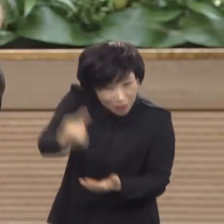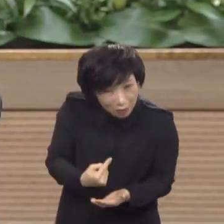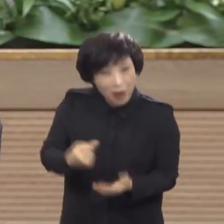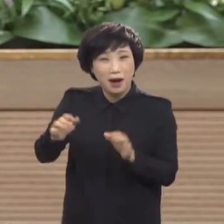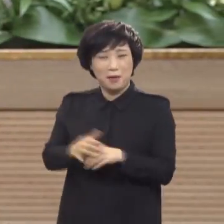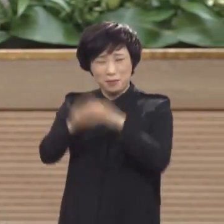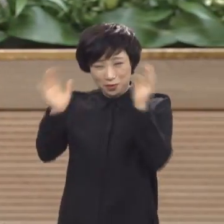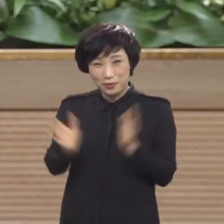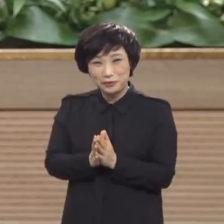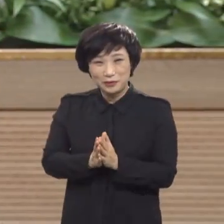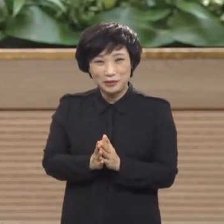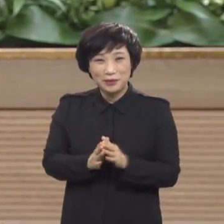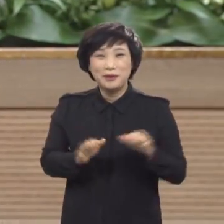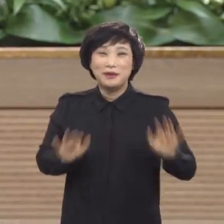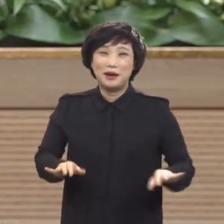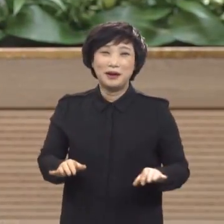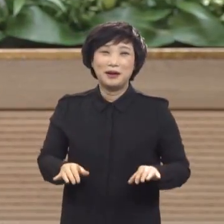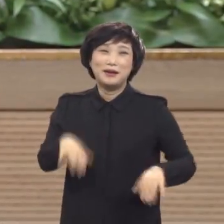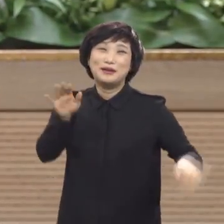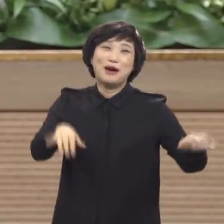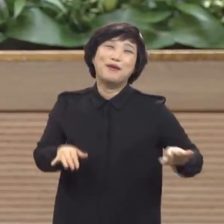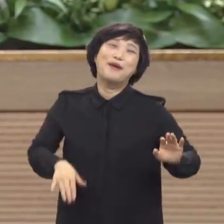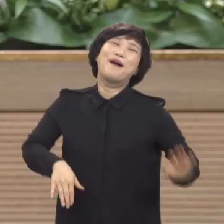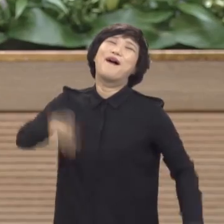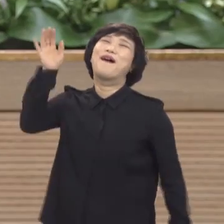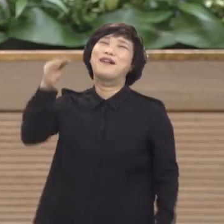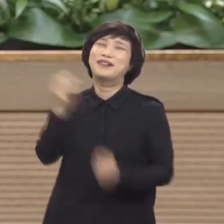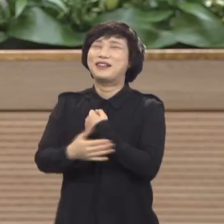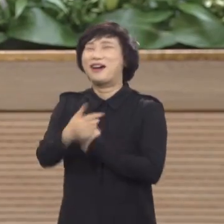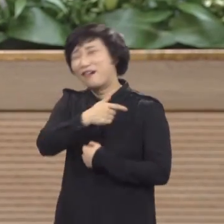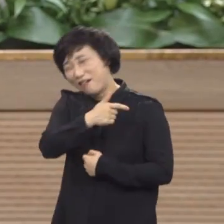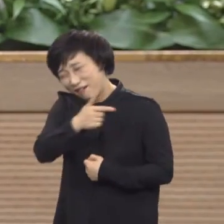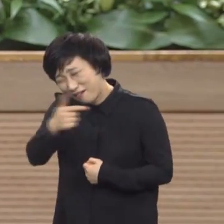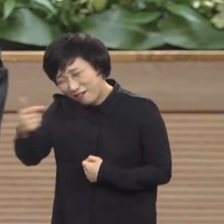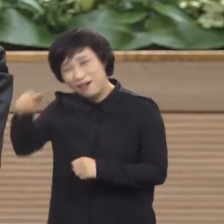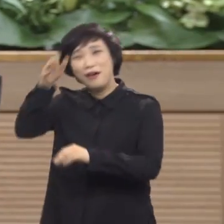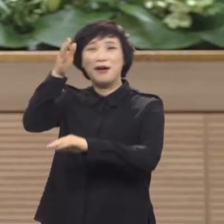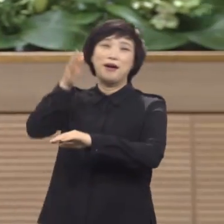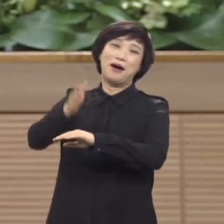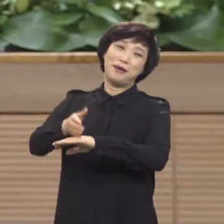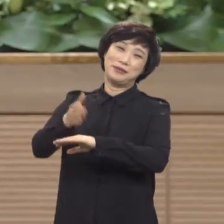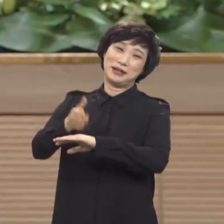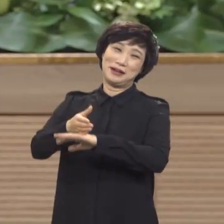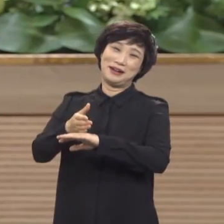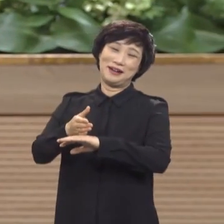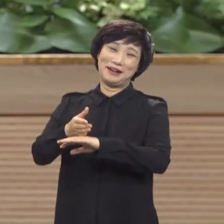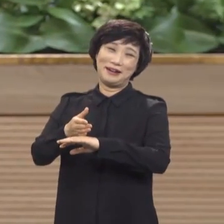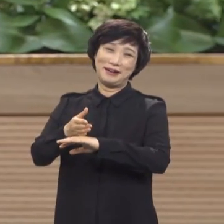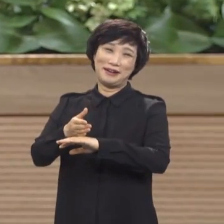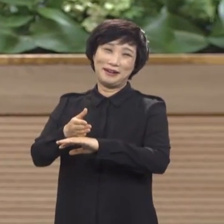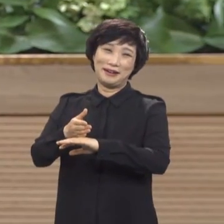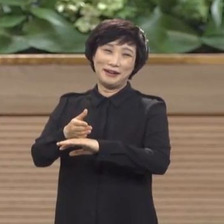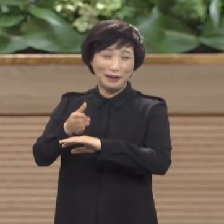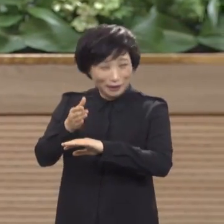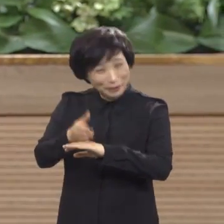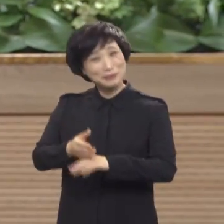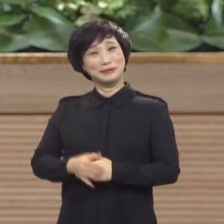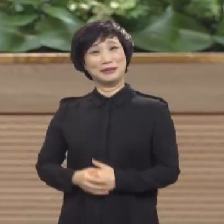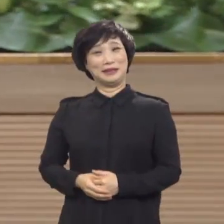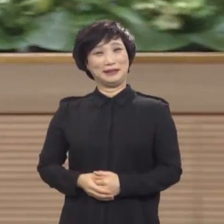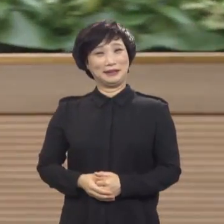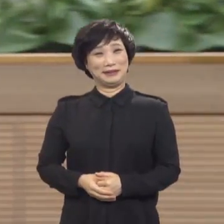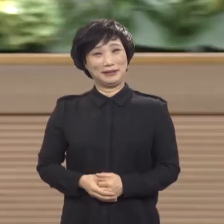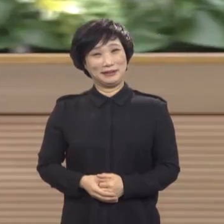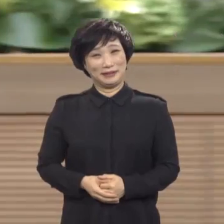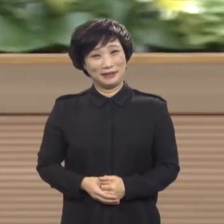어쩌다 이렇게 차별된 은혜를 입었는가? 그래서 감사하다는 거야. 그래서